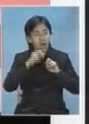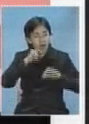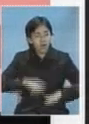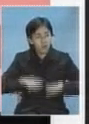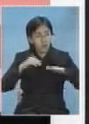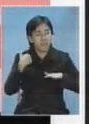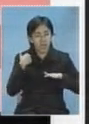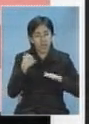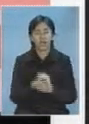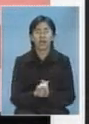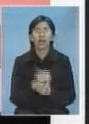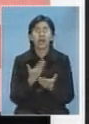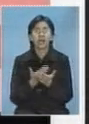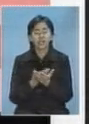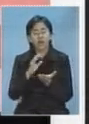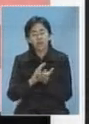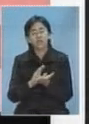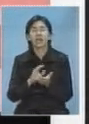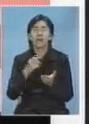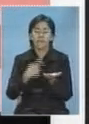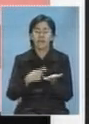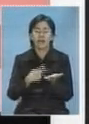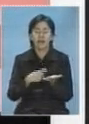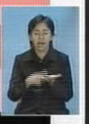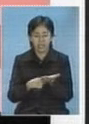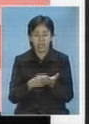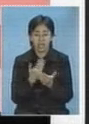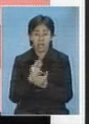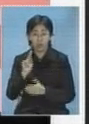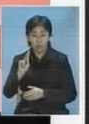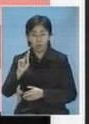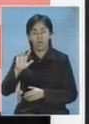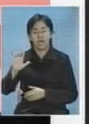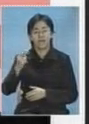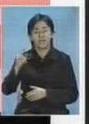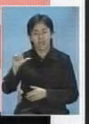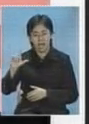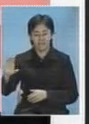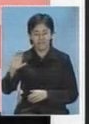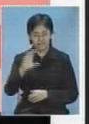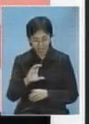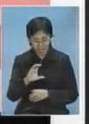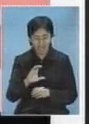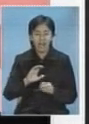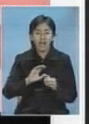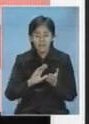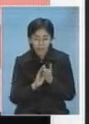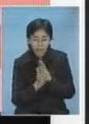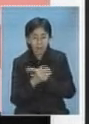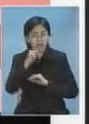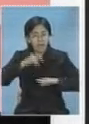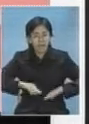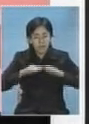2เรื่องครับตั้งกองทุนประกันภัยไปอย่างกระท่อนกระแท่นกู้ไป 50,000 ล้านและฟื้นฟูระบบน้ำท่วมที่